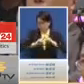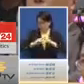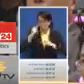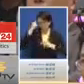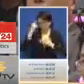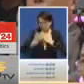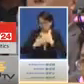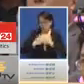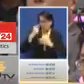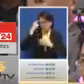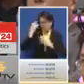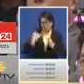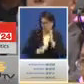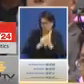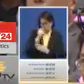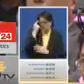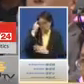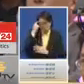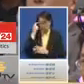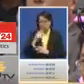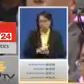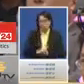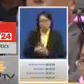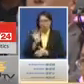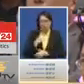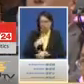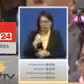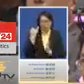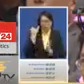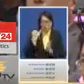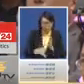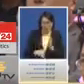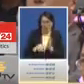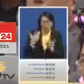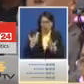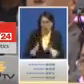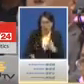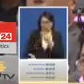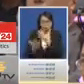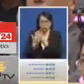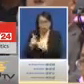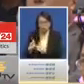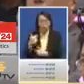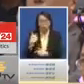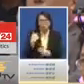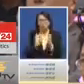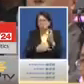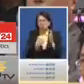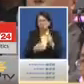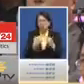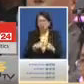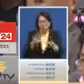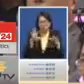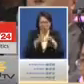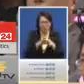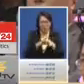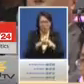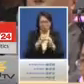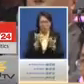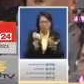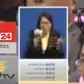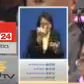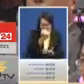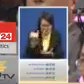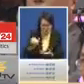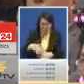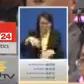จำเป็นต้องจับไม่มั่นกันให้ตายว่าต้องอยู่ในคุกเคยมีคดีมัวหมองเกี่ยวข้องกับสิ่งไม่ดีไม่งามสถาน